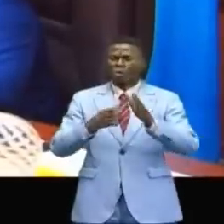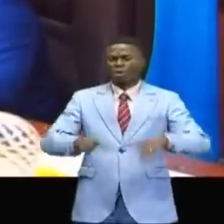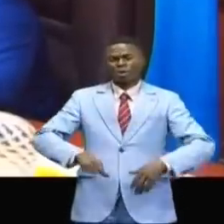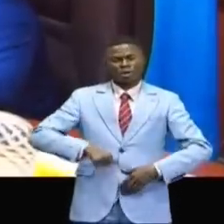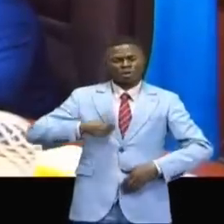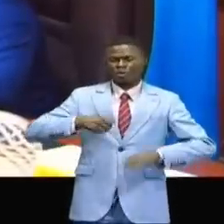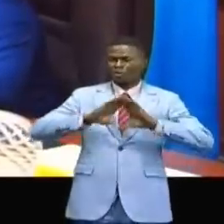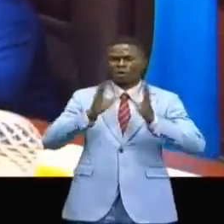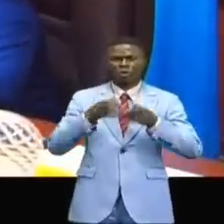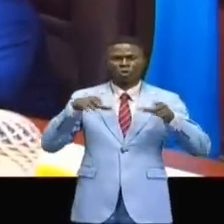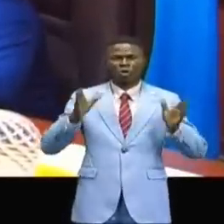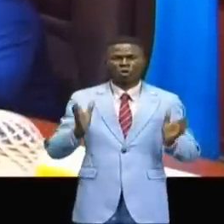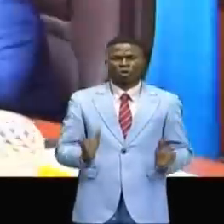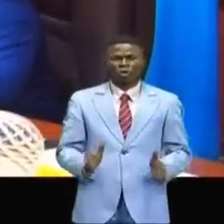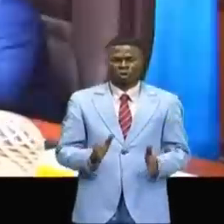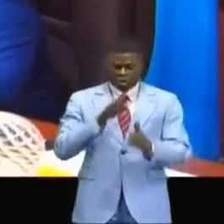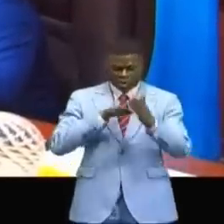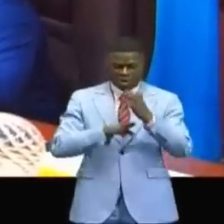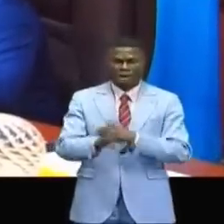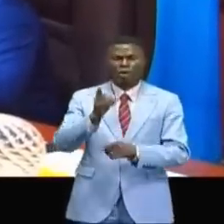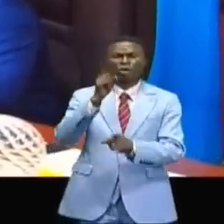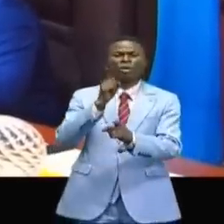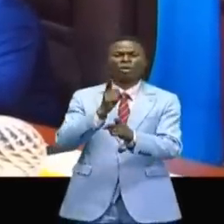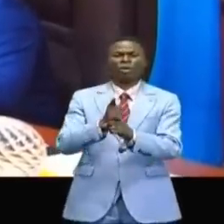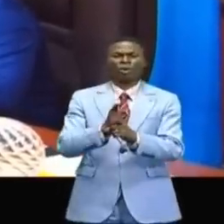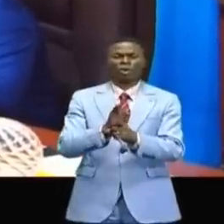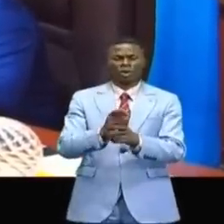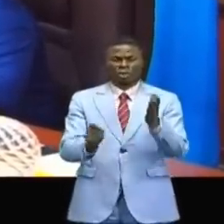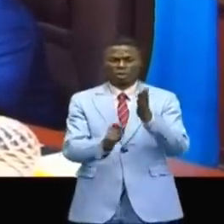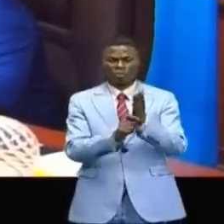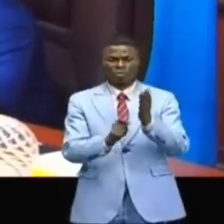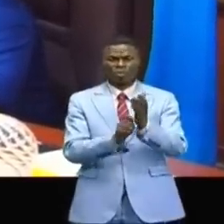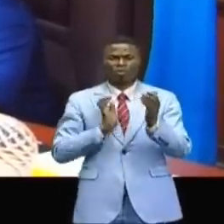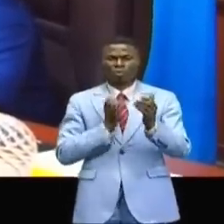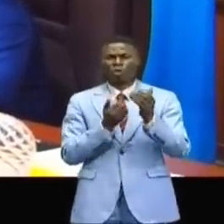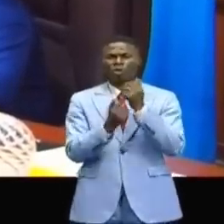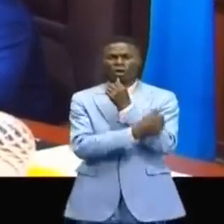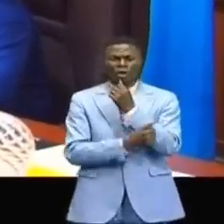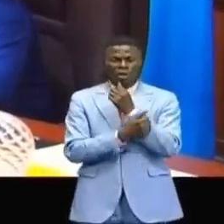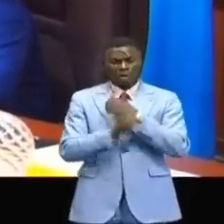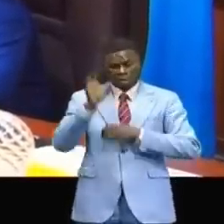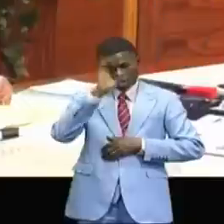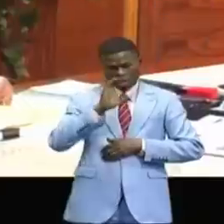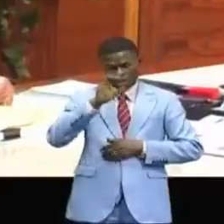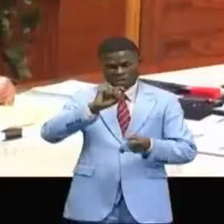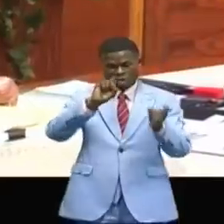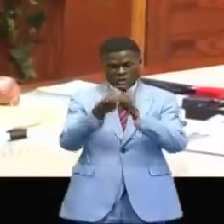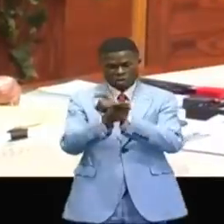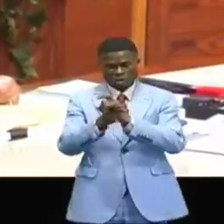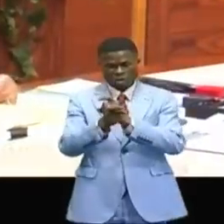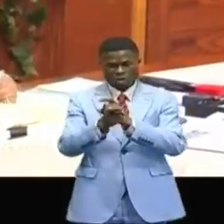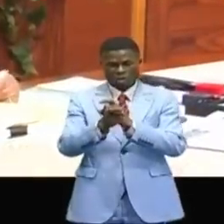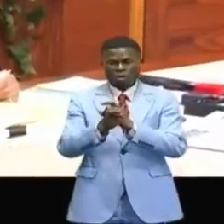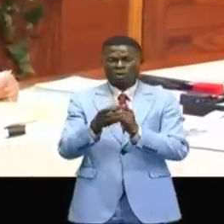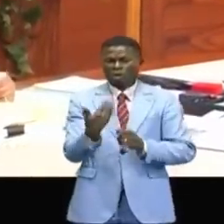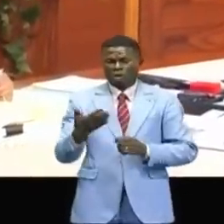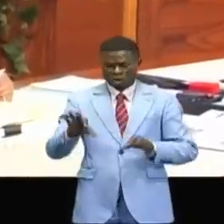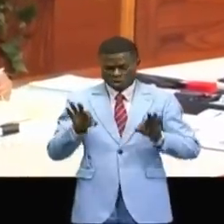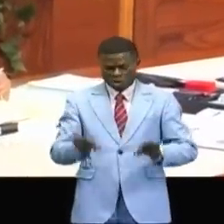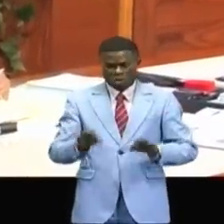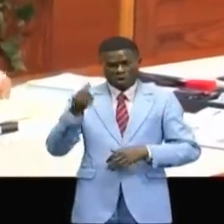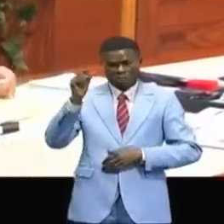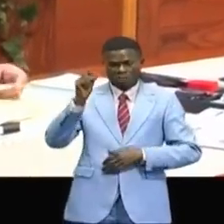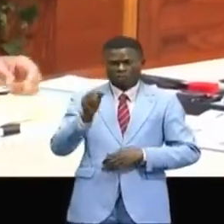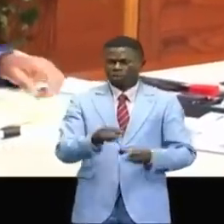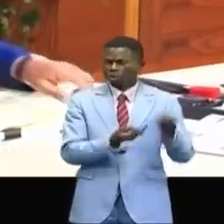les Congolais, s'inscrit parfaitement dans la stratégie de notre pays qui cherche à transformer localement ses ressources minières pour plus de